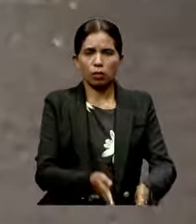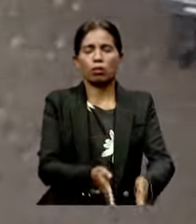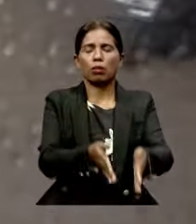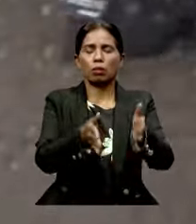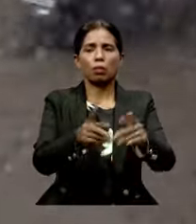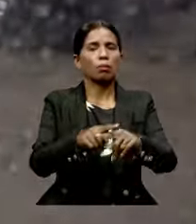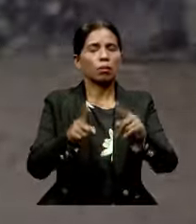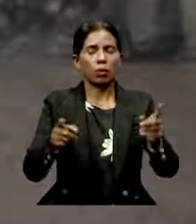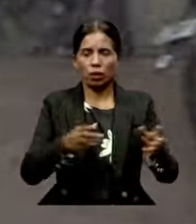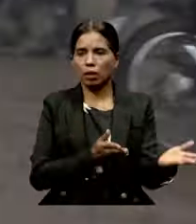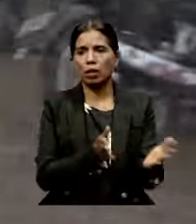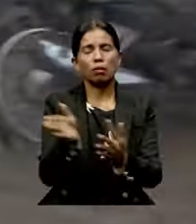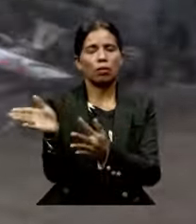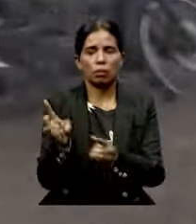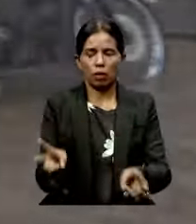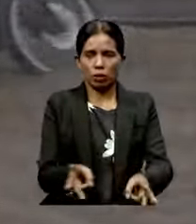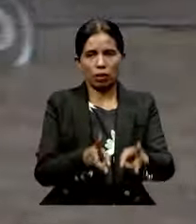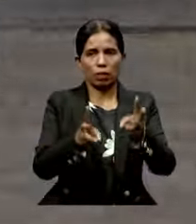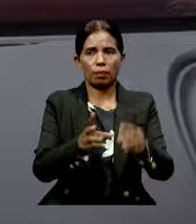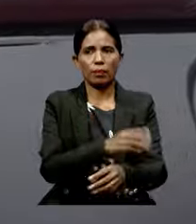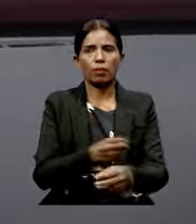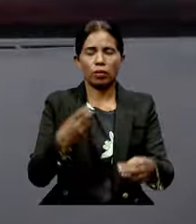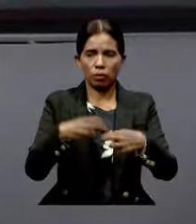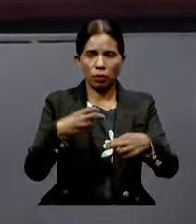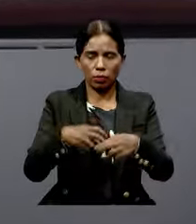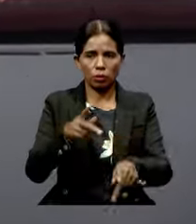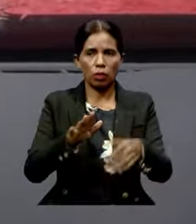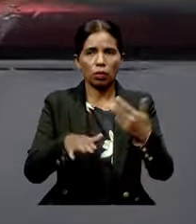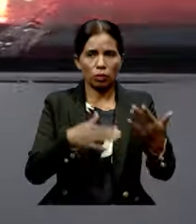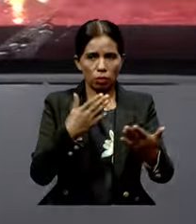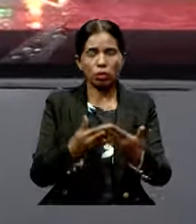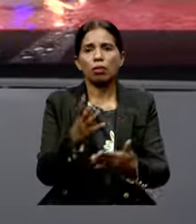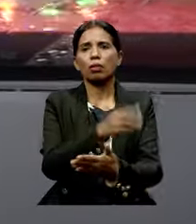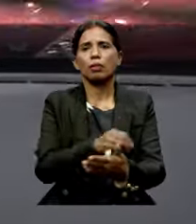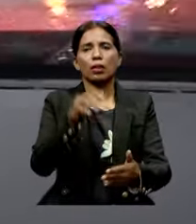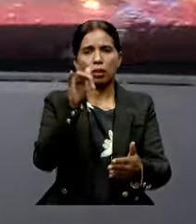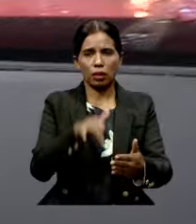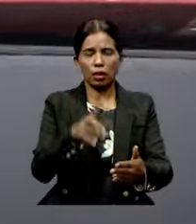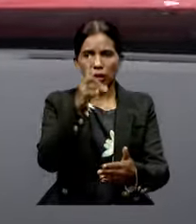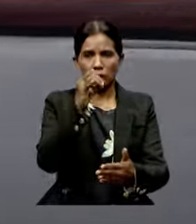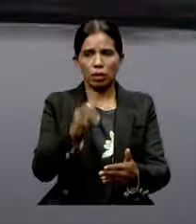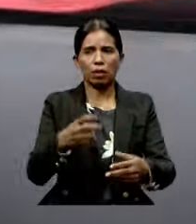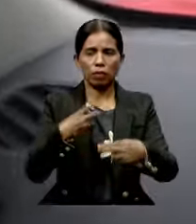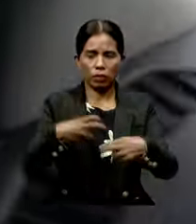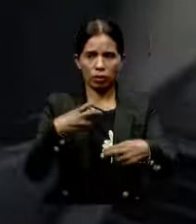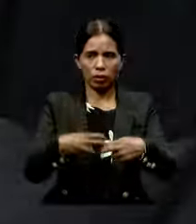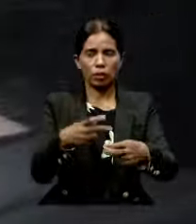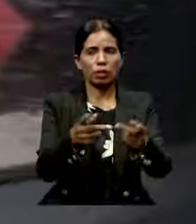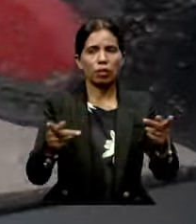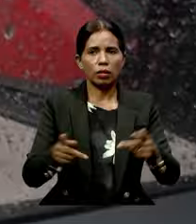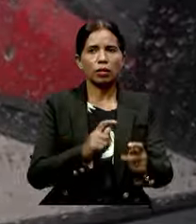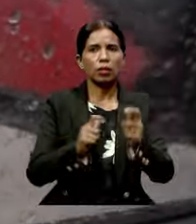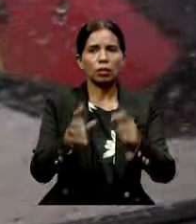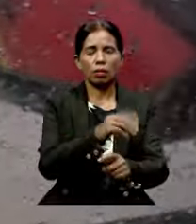mai be saifali ba estrada. Situasaun ne fo ameasa ba populasaun hirak nebe helai ha Capital Dili no dificulta mos movimentu transporte